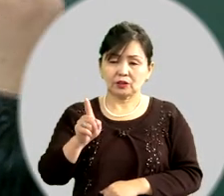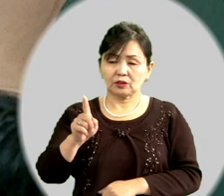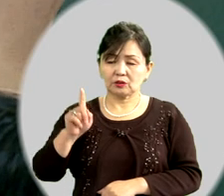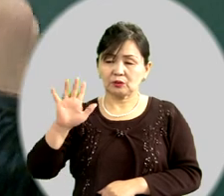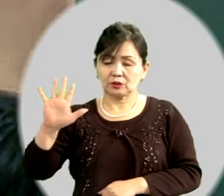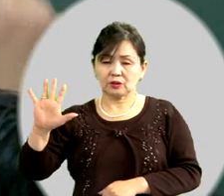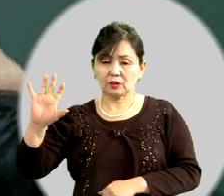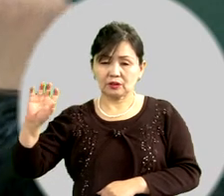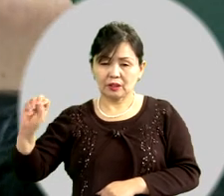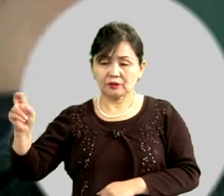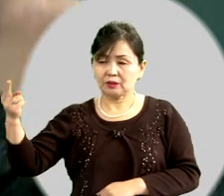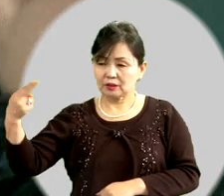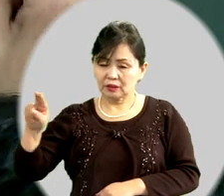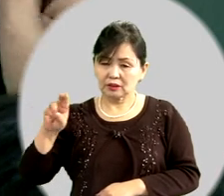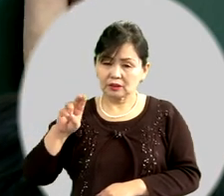150